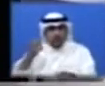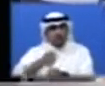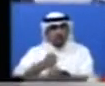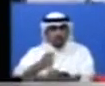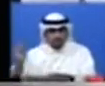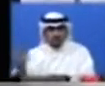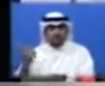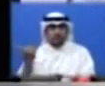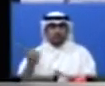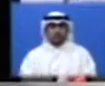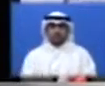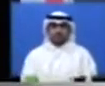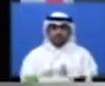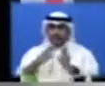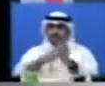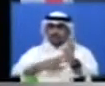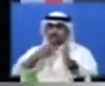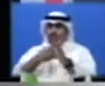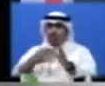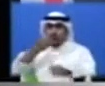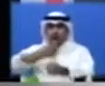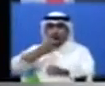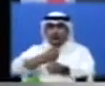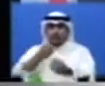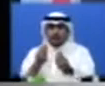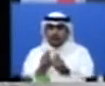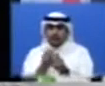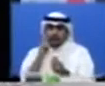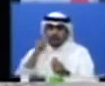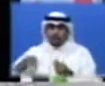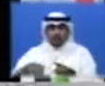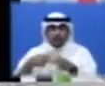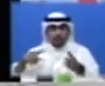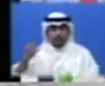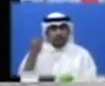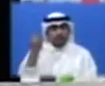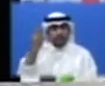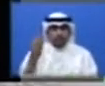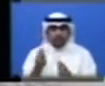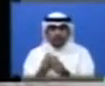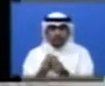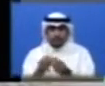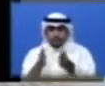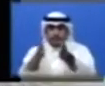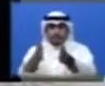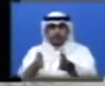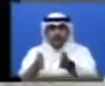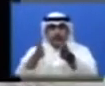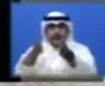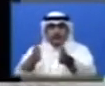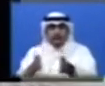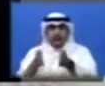الموضوعات المدرجة على جدول أعماله، ومن أهمها مخطط الربط البري بالسكك الحديدية